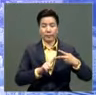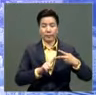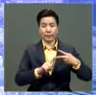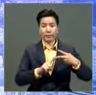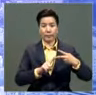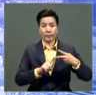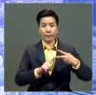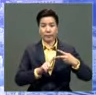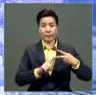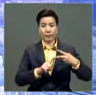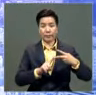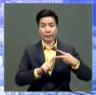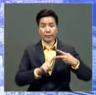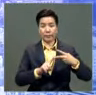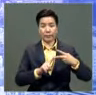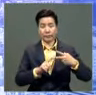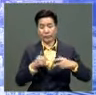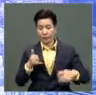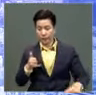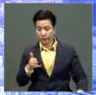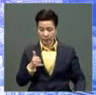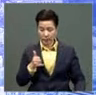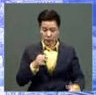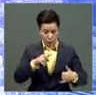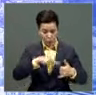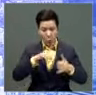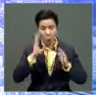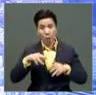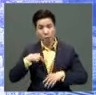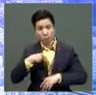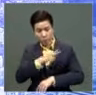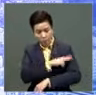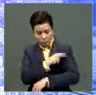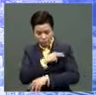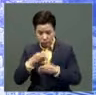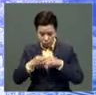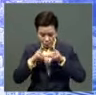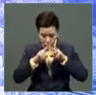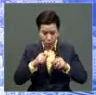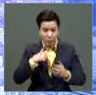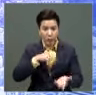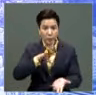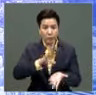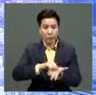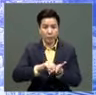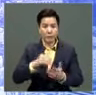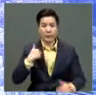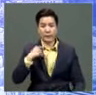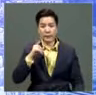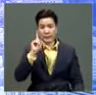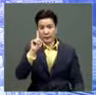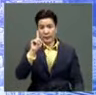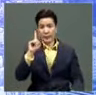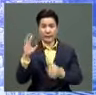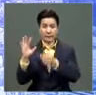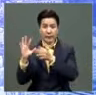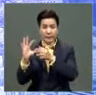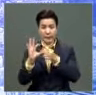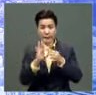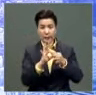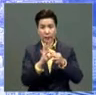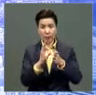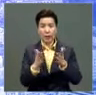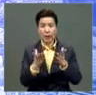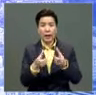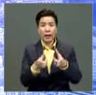การที่เขามาดูแลแล้วก็ทีมสอบสวนโรคเข้าไปแล้วผมมีชุดข้อมูลอีกชุดหนึ่งที่จะโยงไป